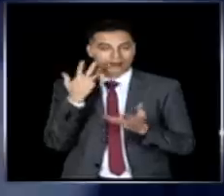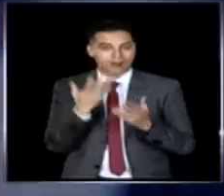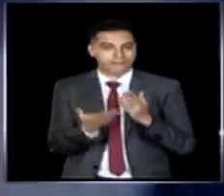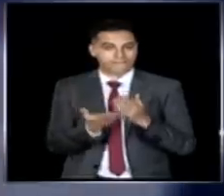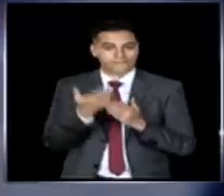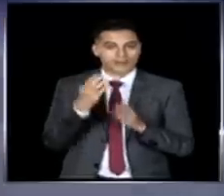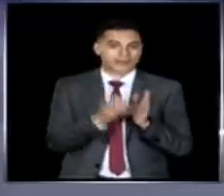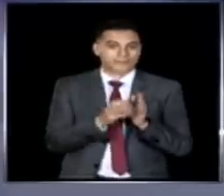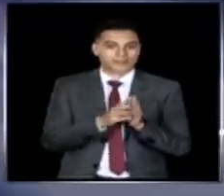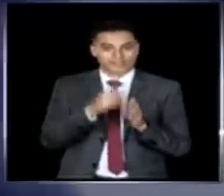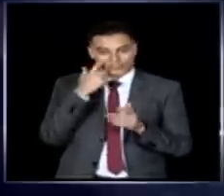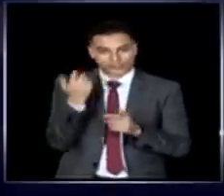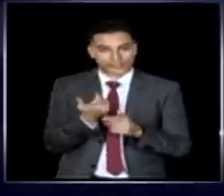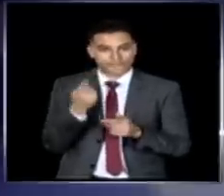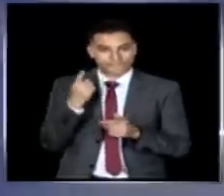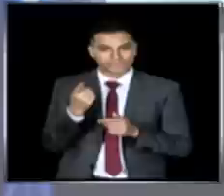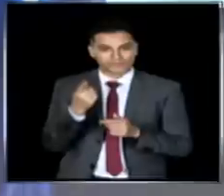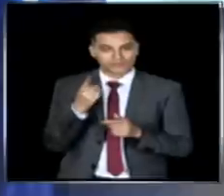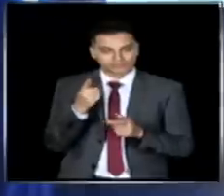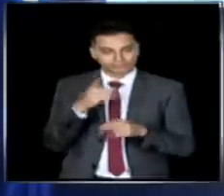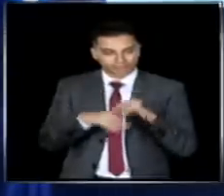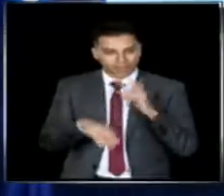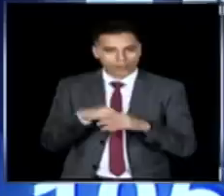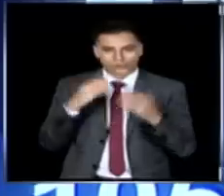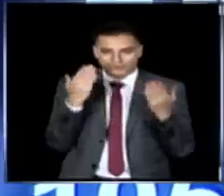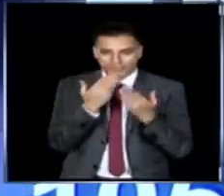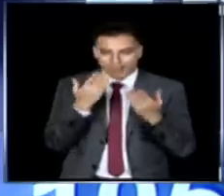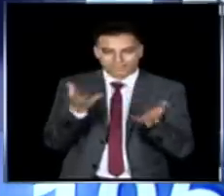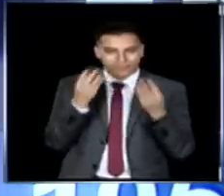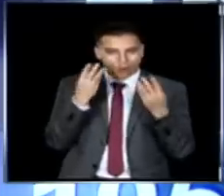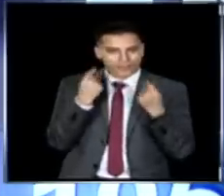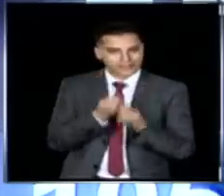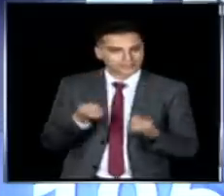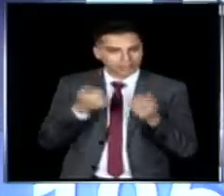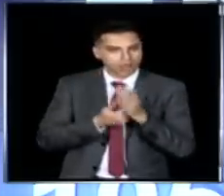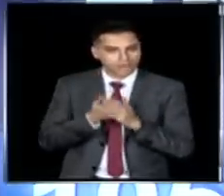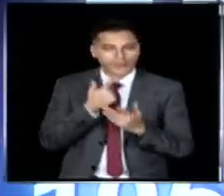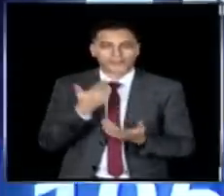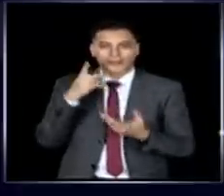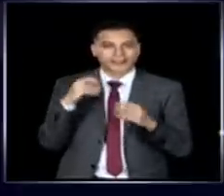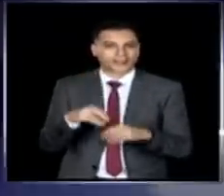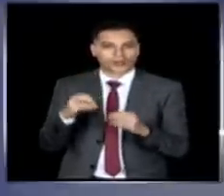جامعة عين شمس، نرتب أوراقنا نستعد بشكل أفضل، أتمنى لكم كل